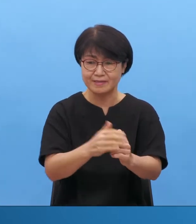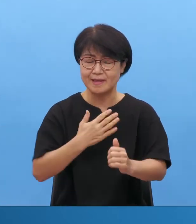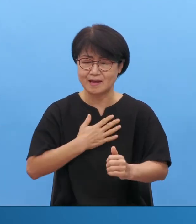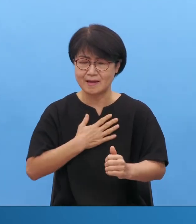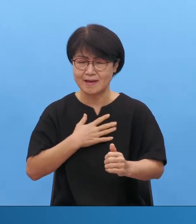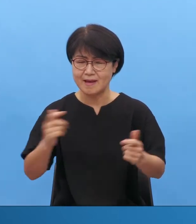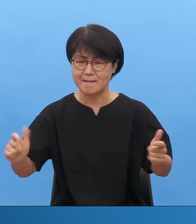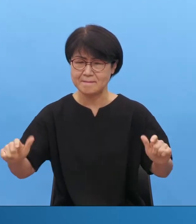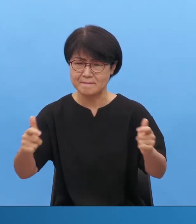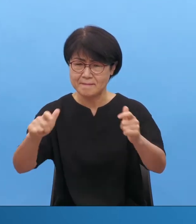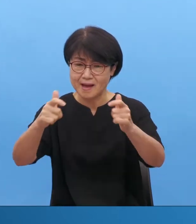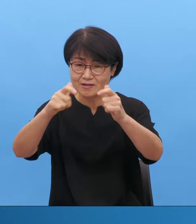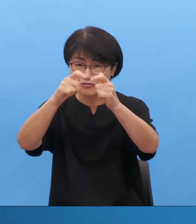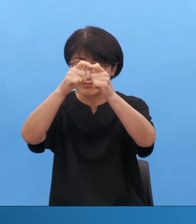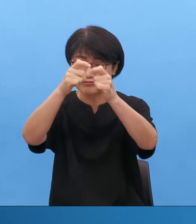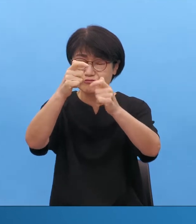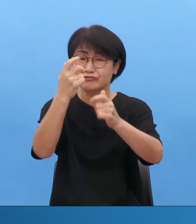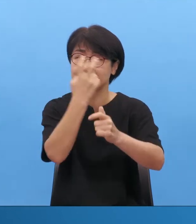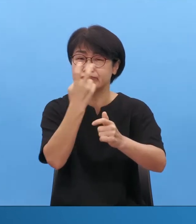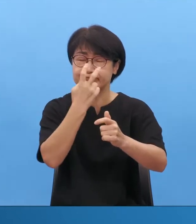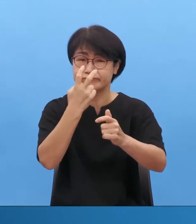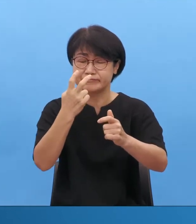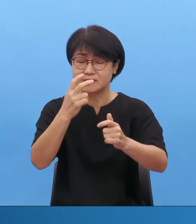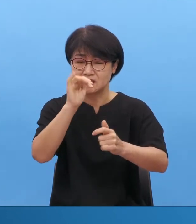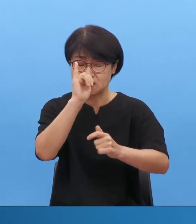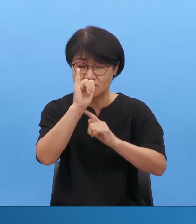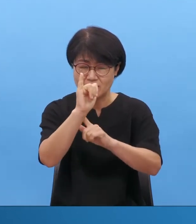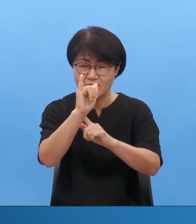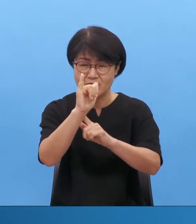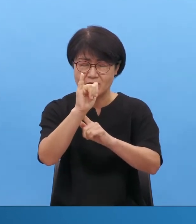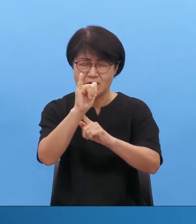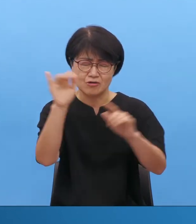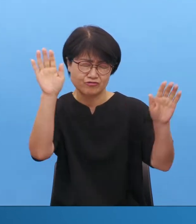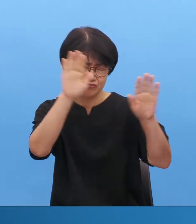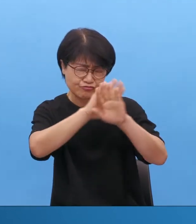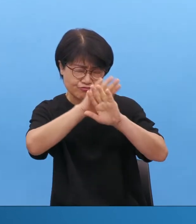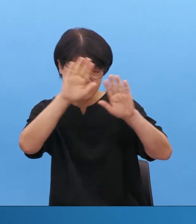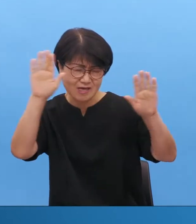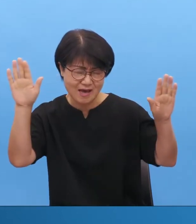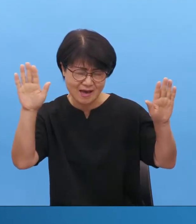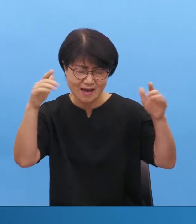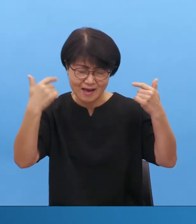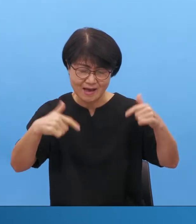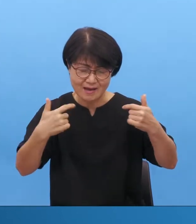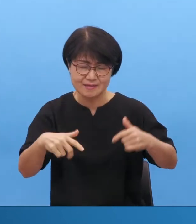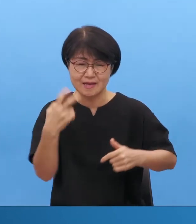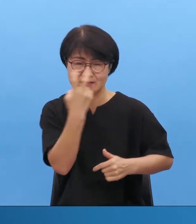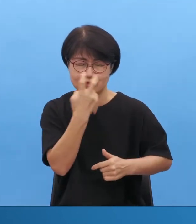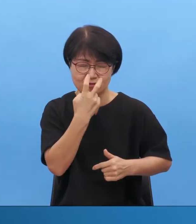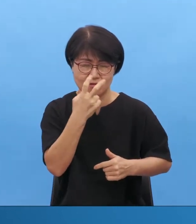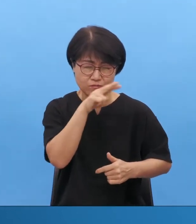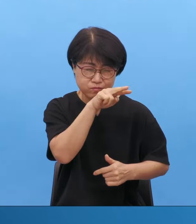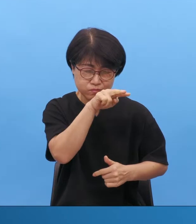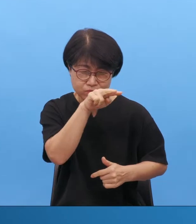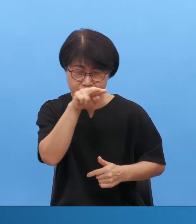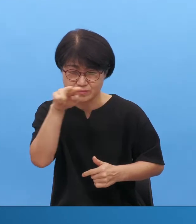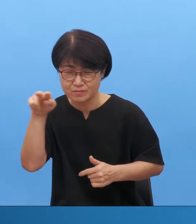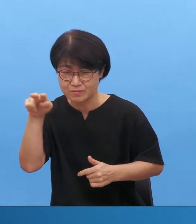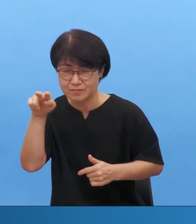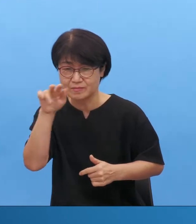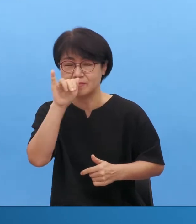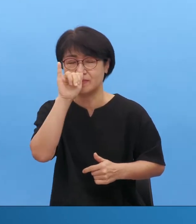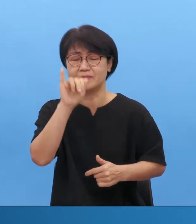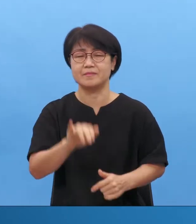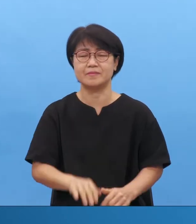주야로 계속 잠잠하지 않게 하였느니라 그랬죠. And it says here that I have posted watchmen on your walls, Jerusalem. They will never